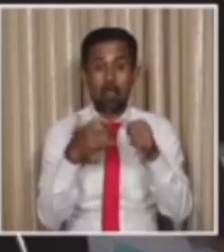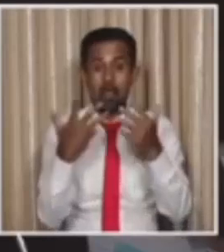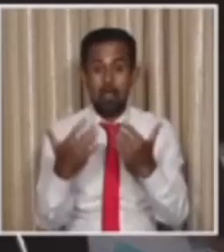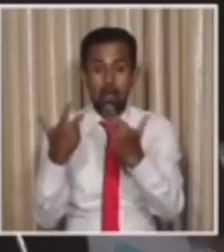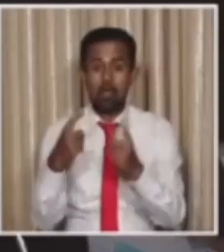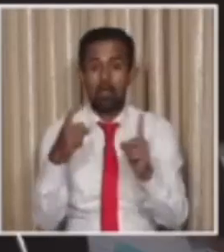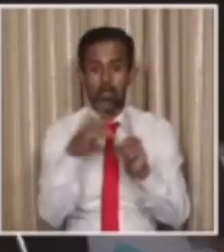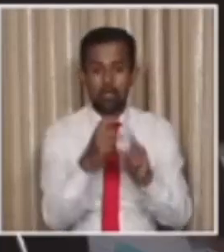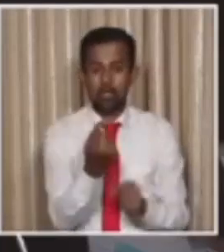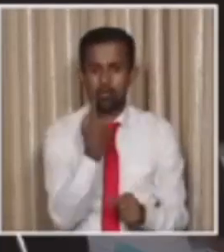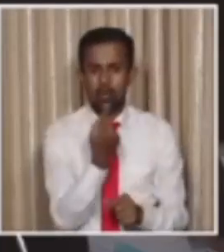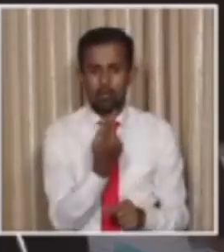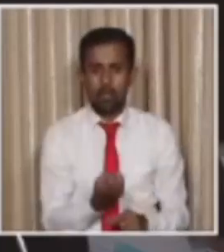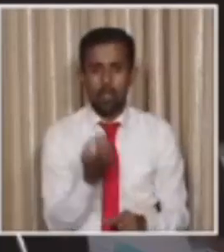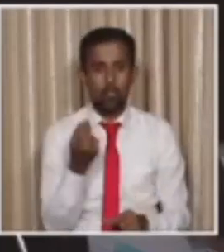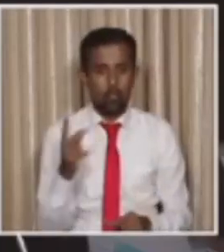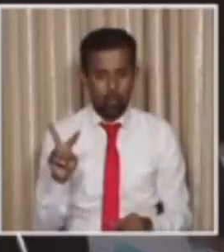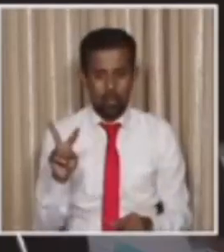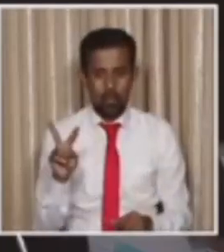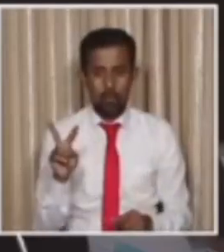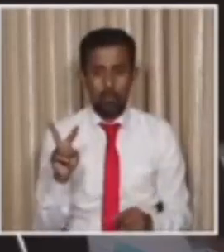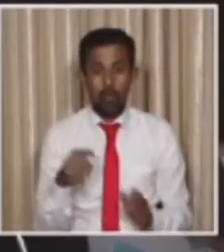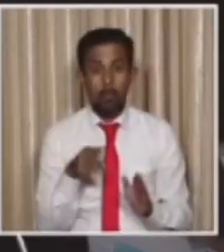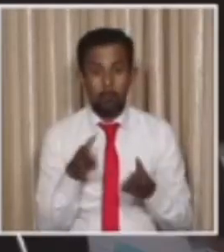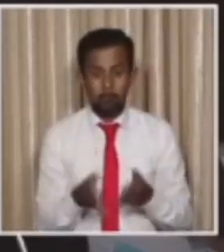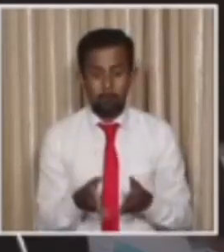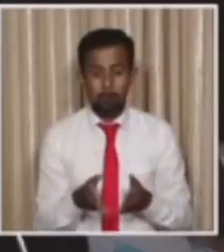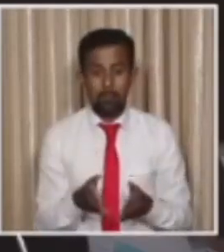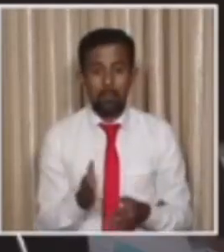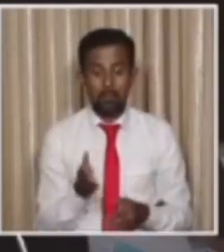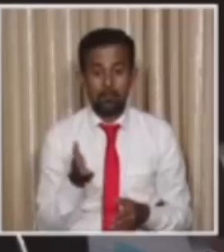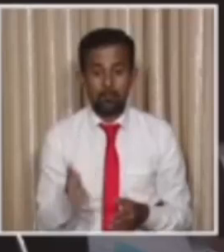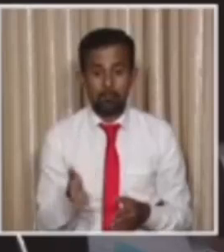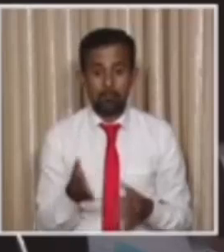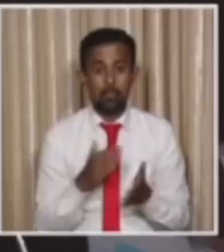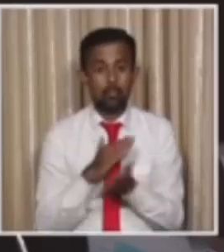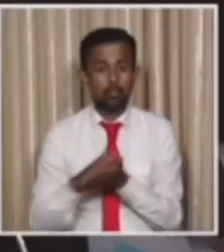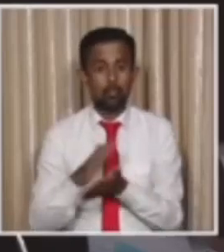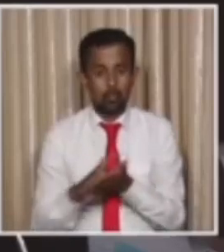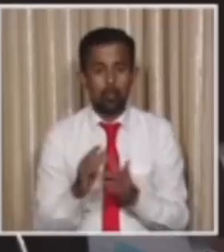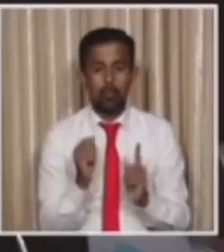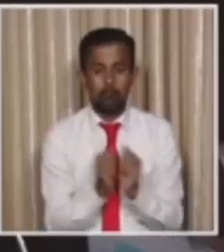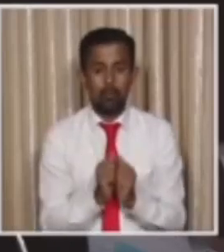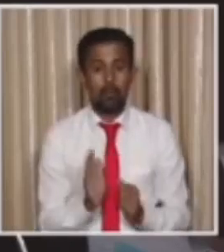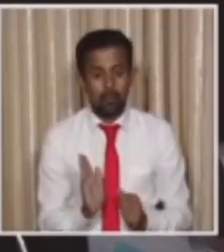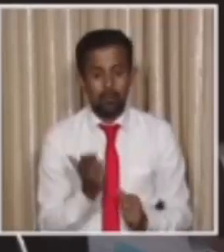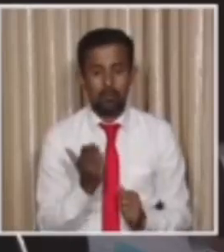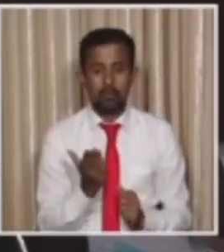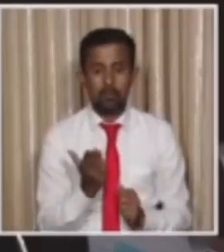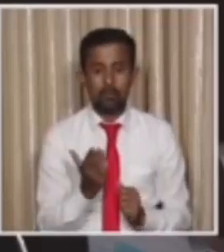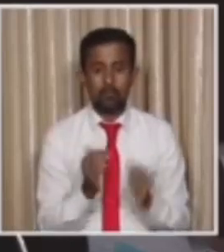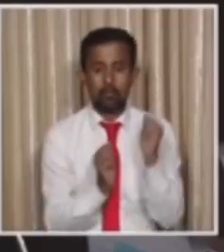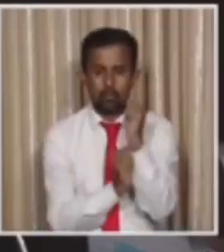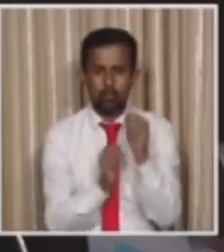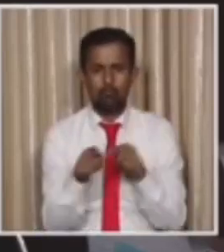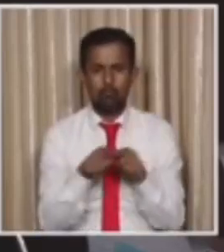පෙන්ලා දීලා තියෙනවා 2012 සමීක්ෂණෙන්. මේ නිසා, මේ සහනාධාර වැඩපිළිවෙල නිසා, ඒ කියන්නේ මේ සමෘද්ධි